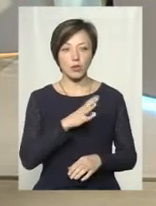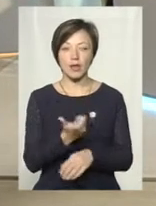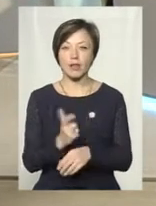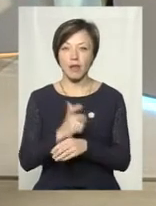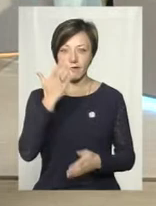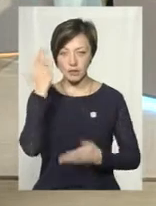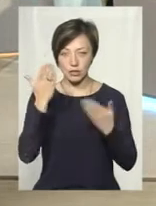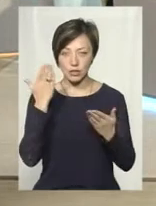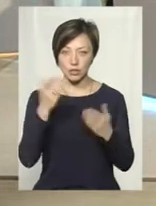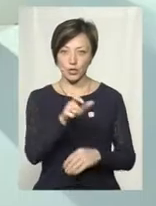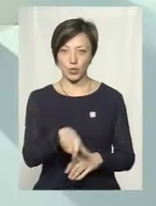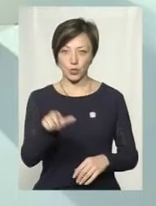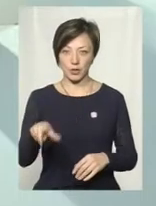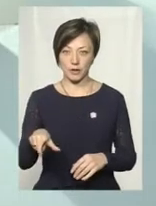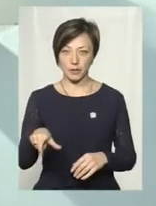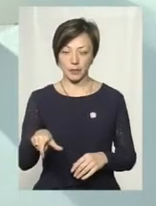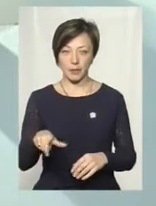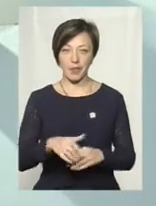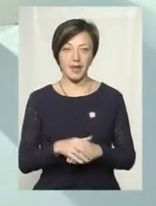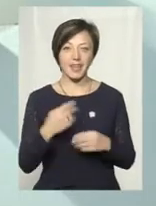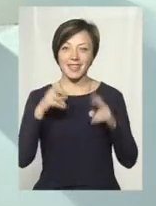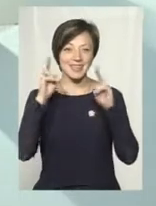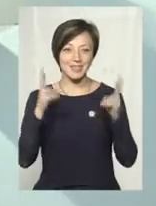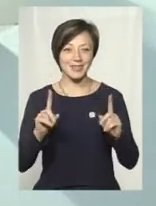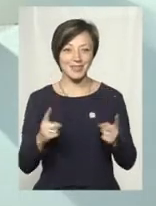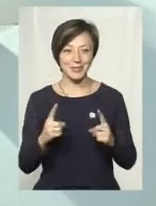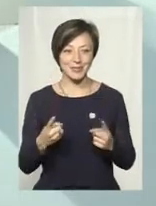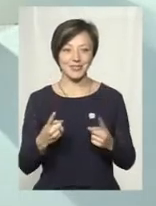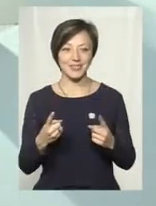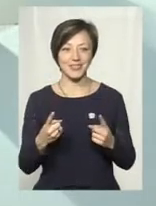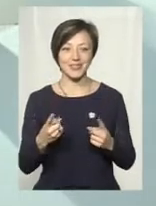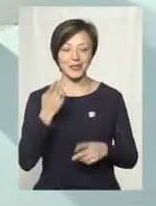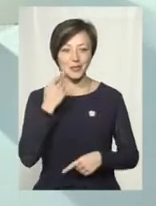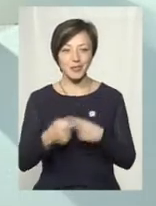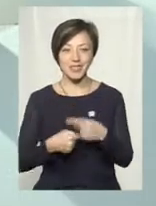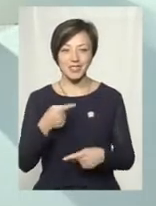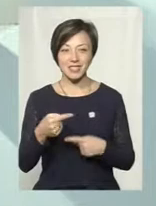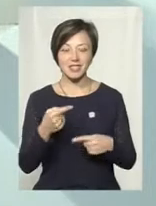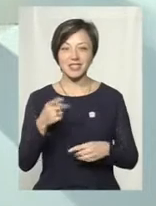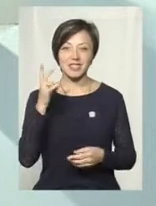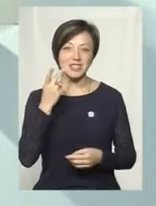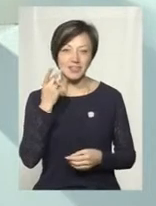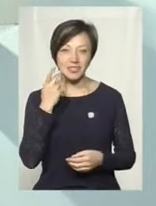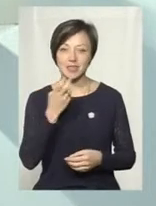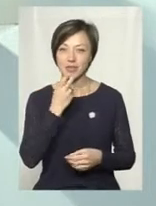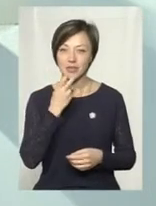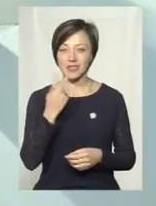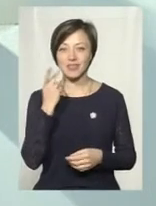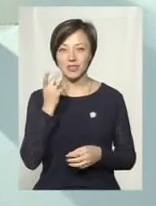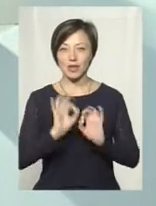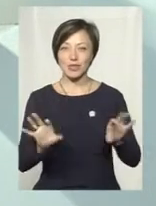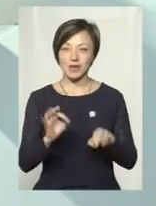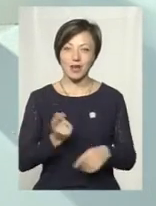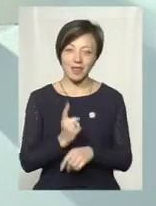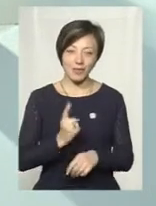найвеселіші люди. Я не знаю, чому вони постійно завжди сміються. Вони завжди